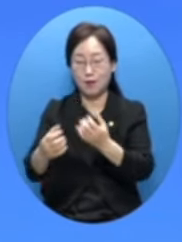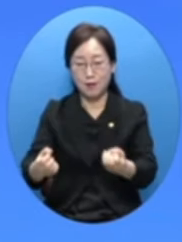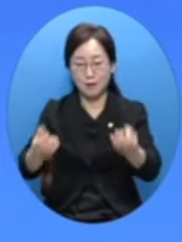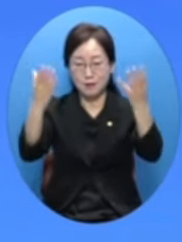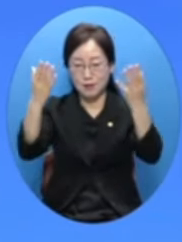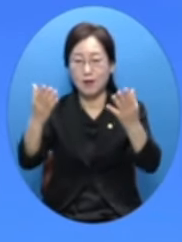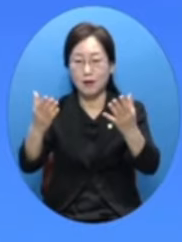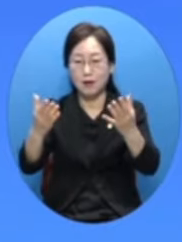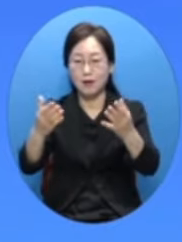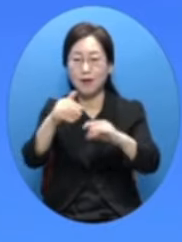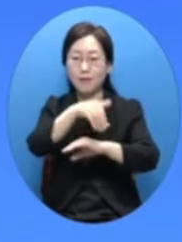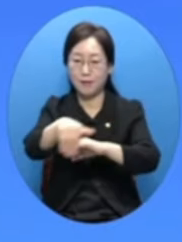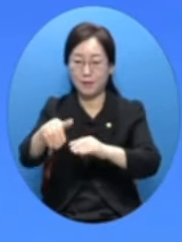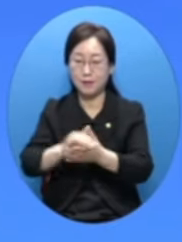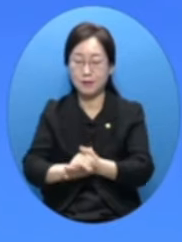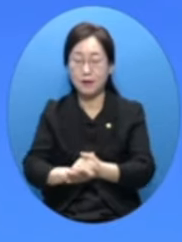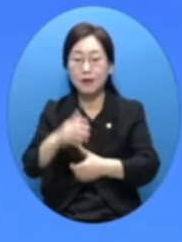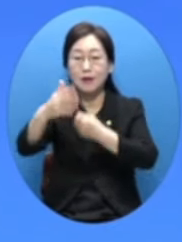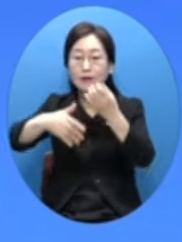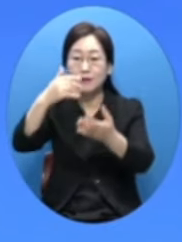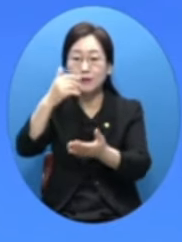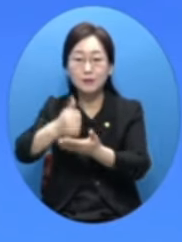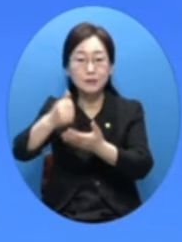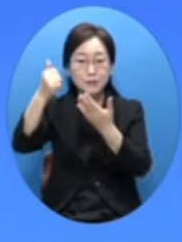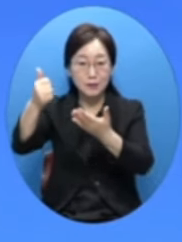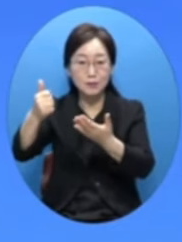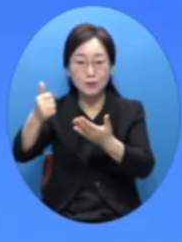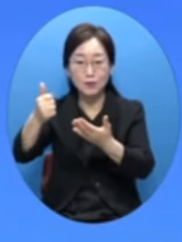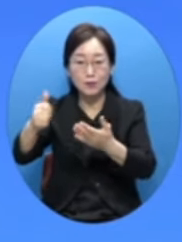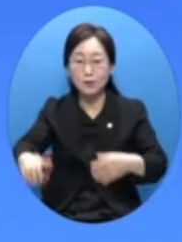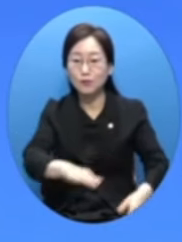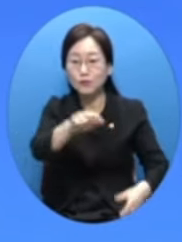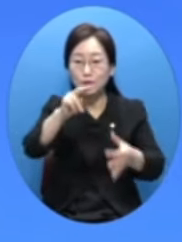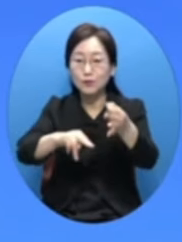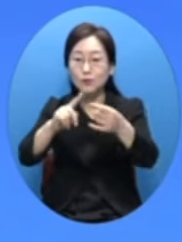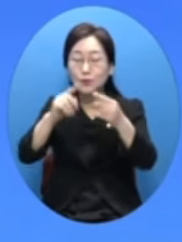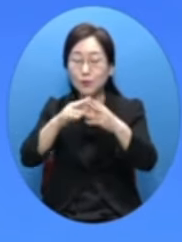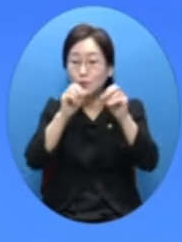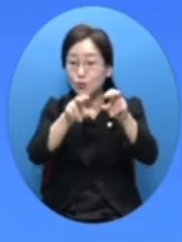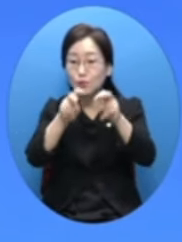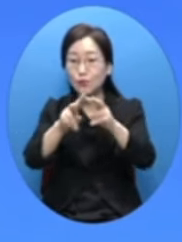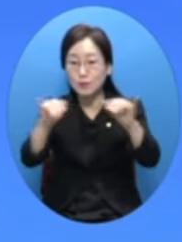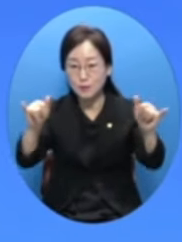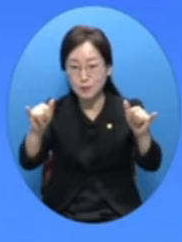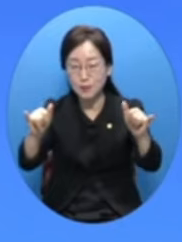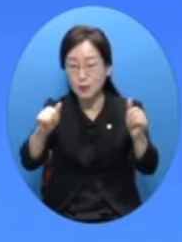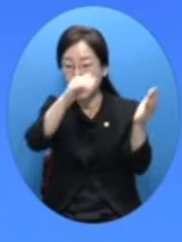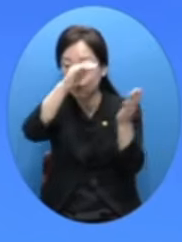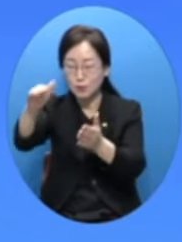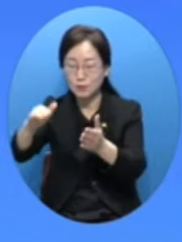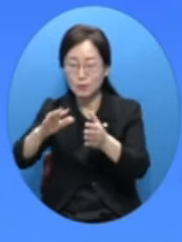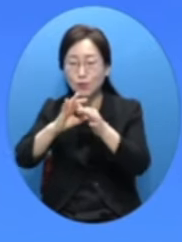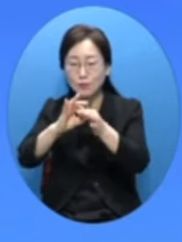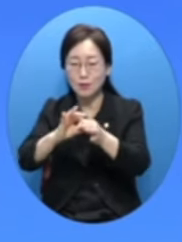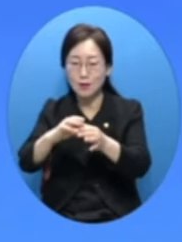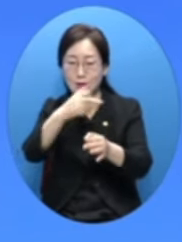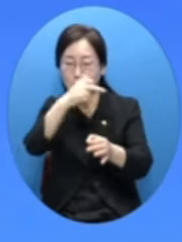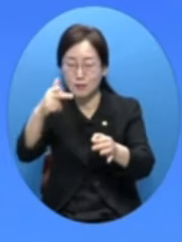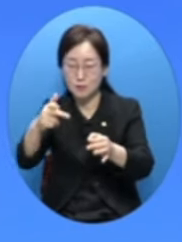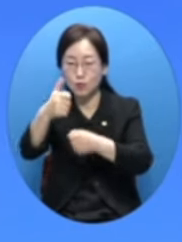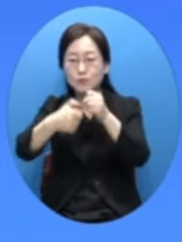하는데, 하나님께서 우리에게 선교사를 통해서 놀라운 복을 지난 50년 동안 허락해